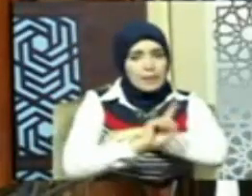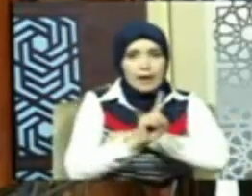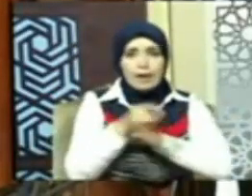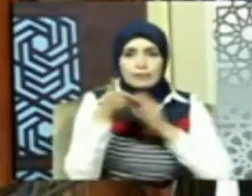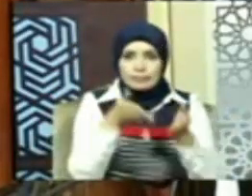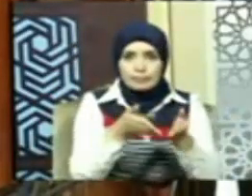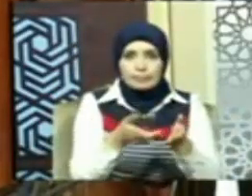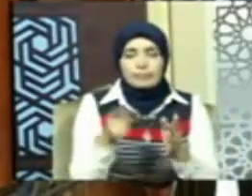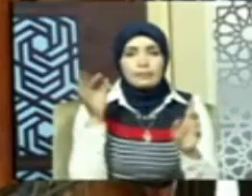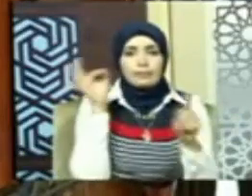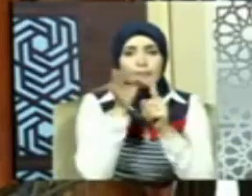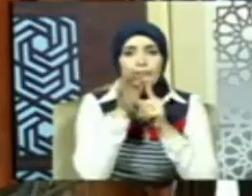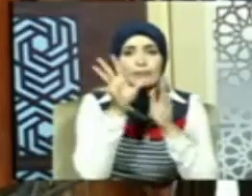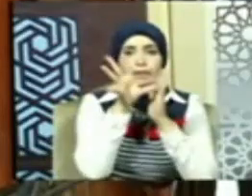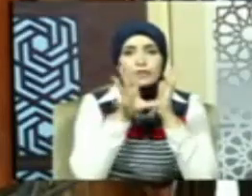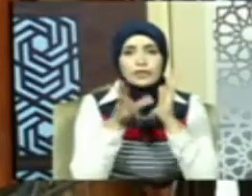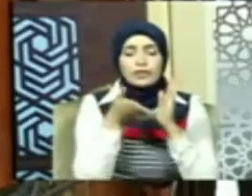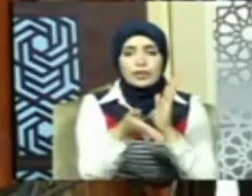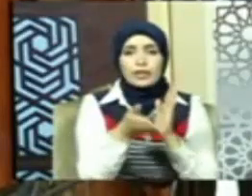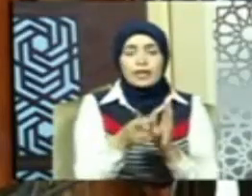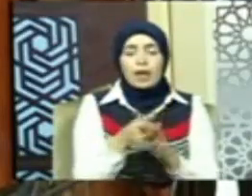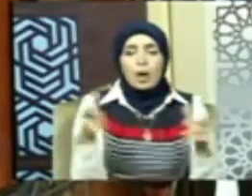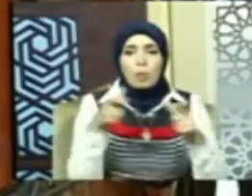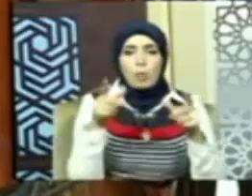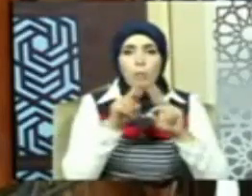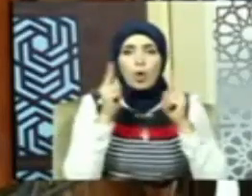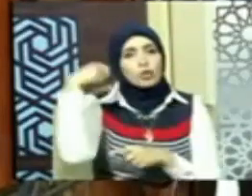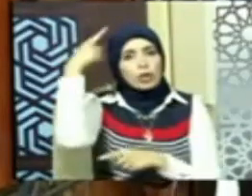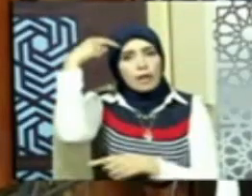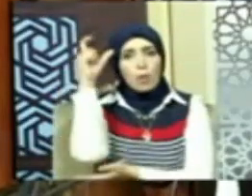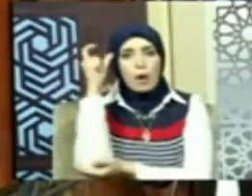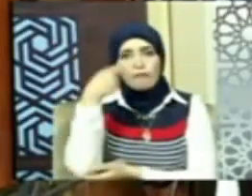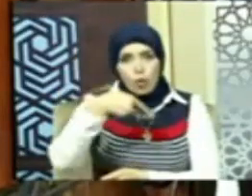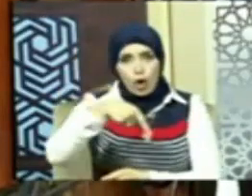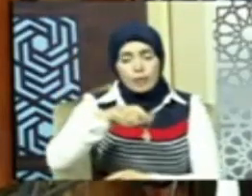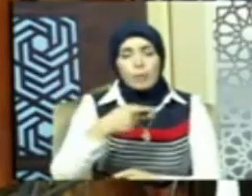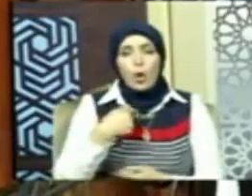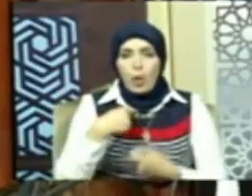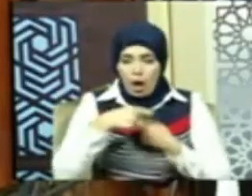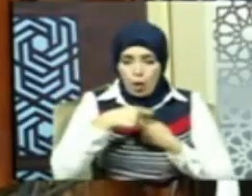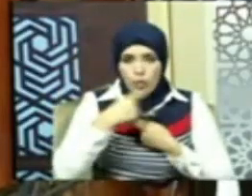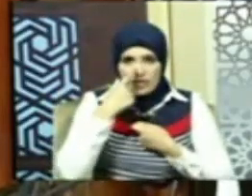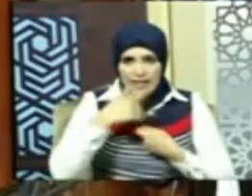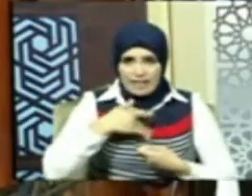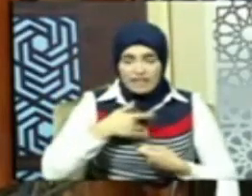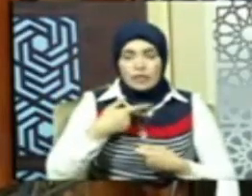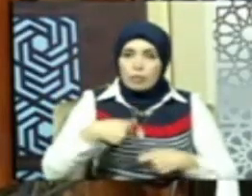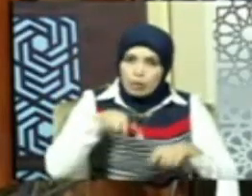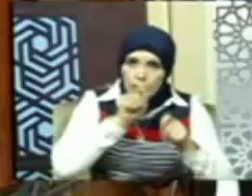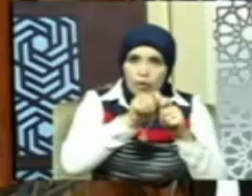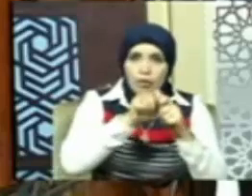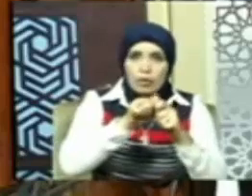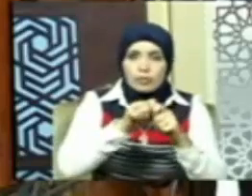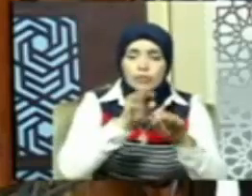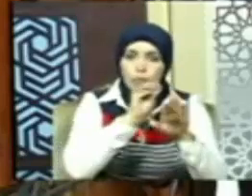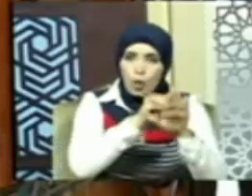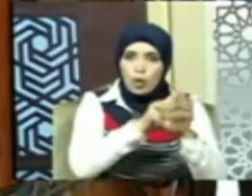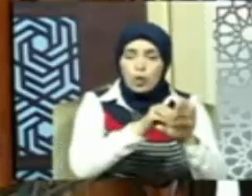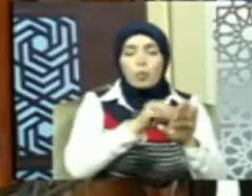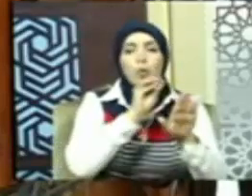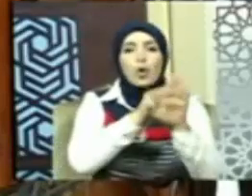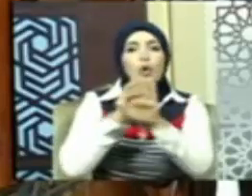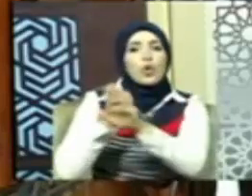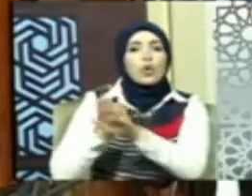الشرعي أباطيل جماعات الهدم والضلال. أوصي نفسي وزملائي والعلماء،